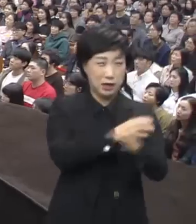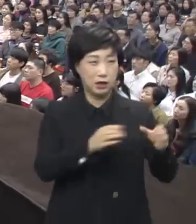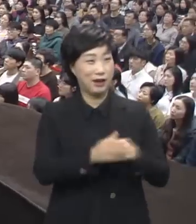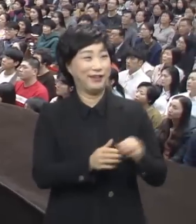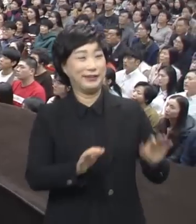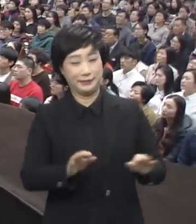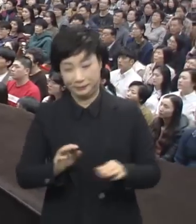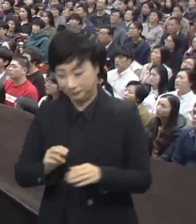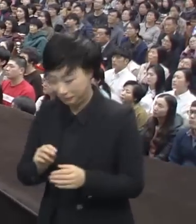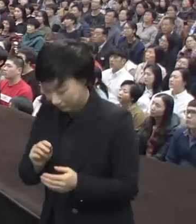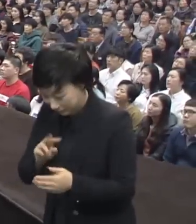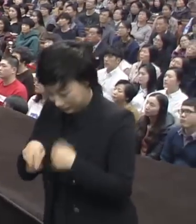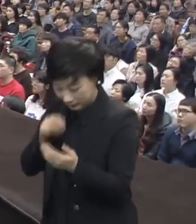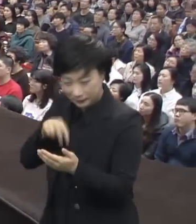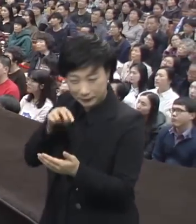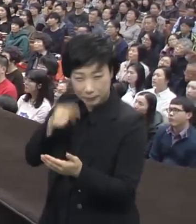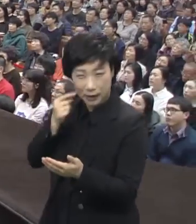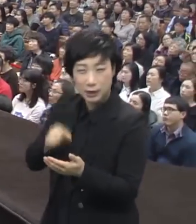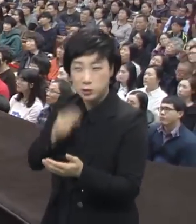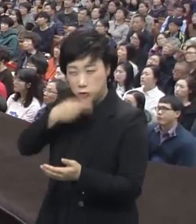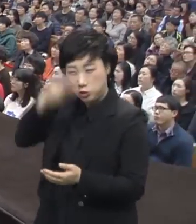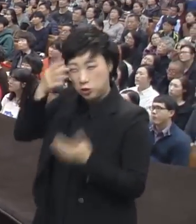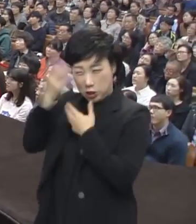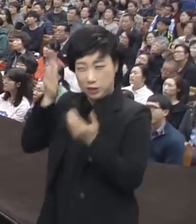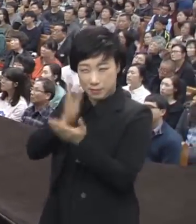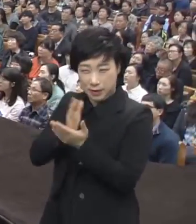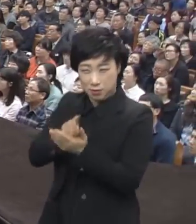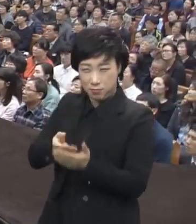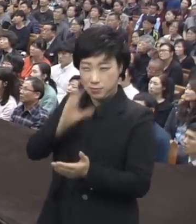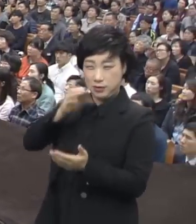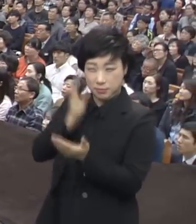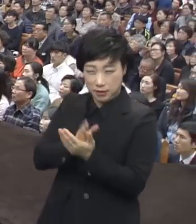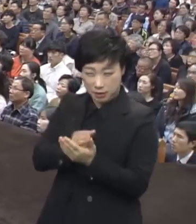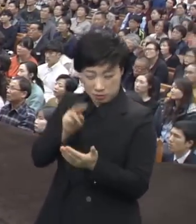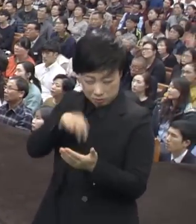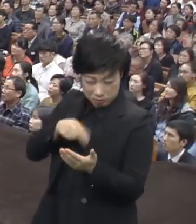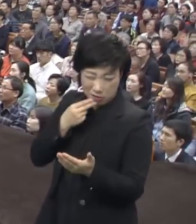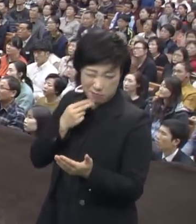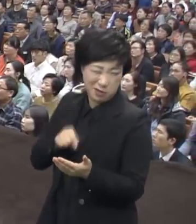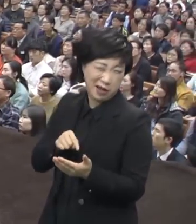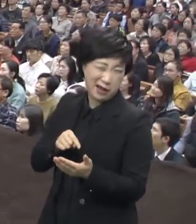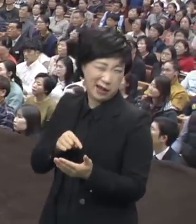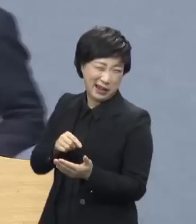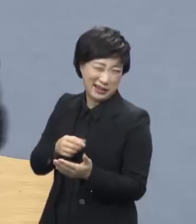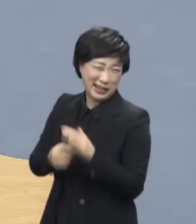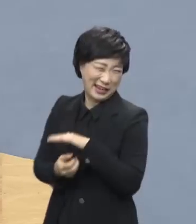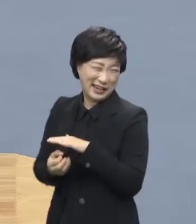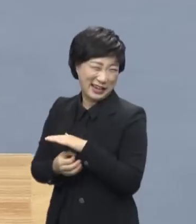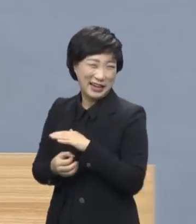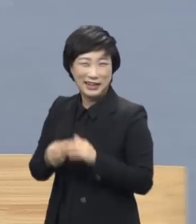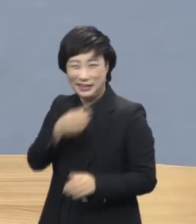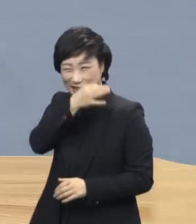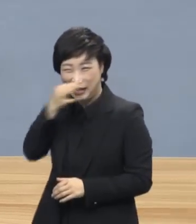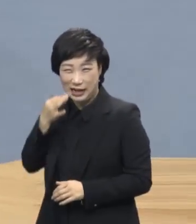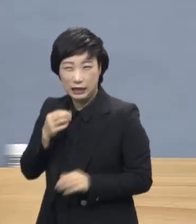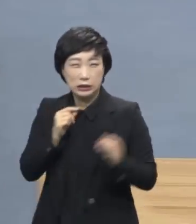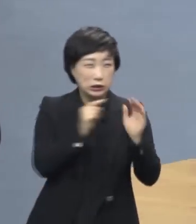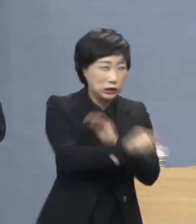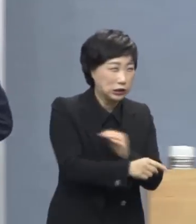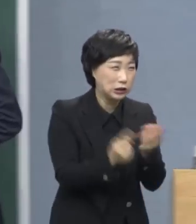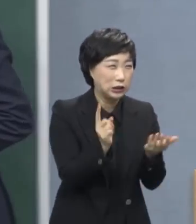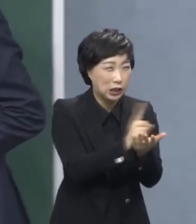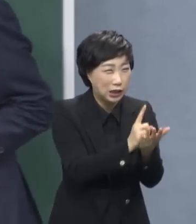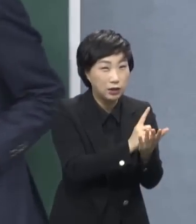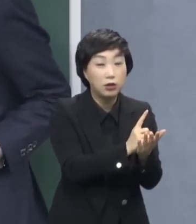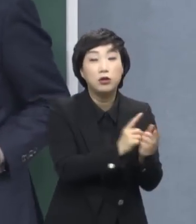술 취하지 말라 겠지 먹지 말라는 데는 없어. 그리고 먹어가면서 경험을 가진 사람들이